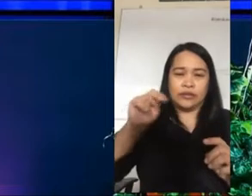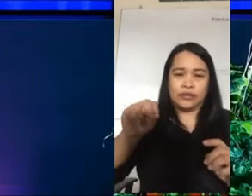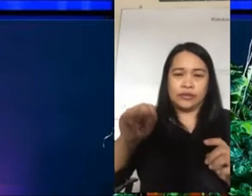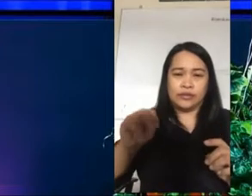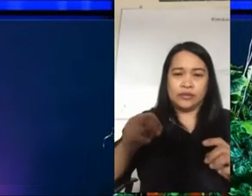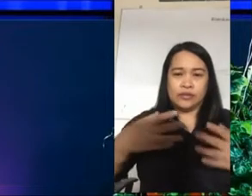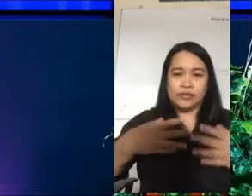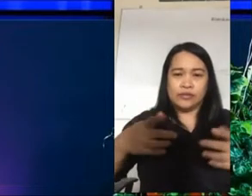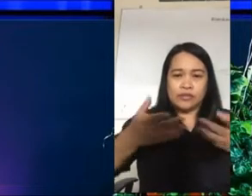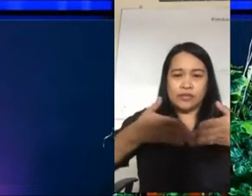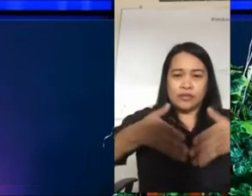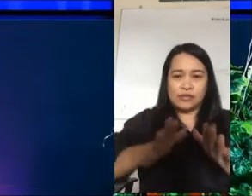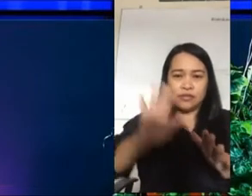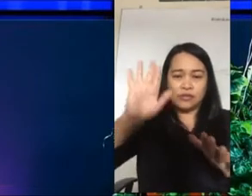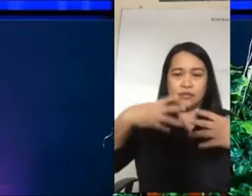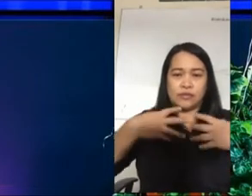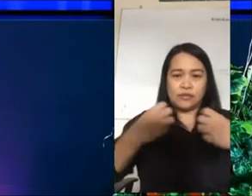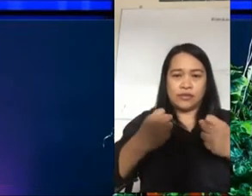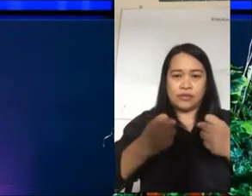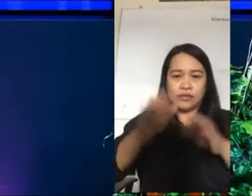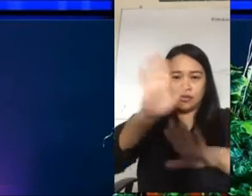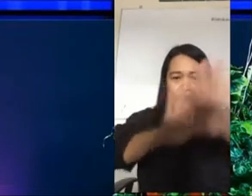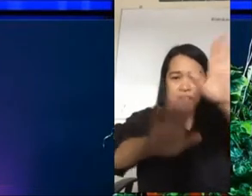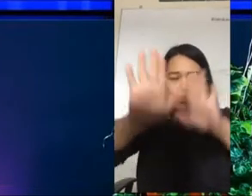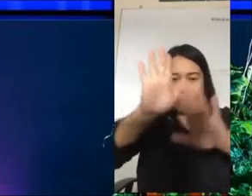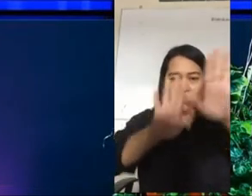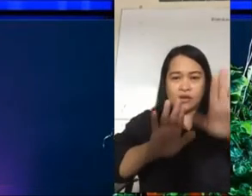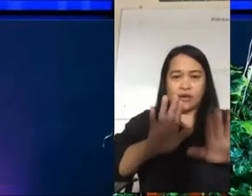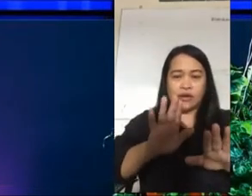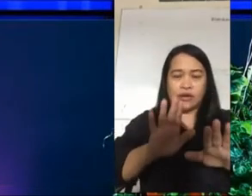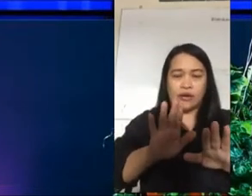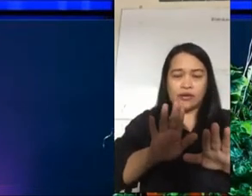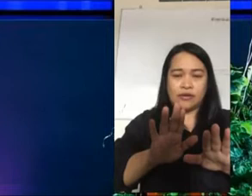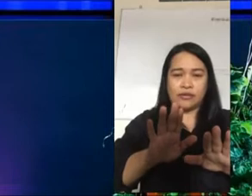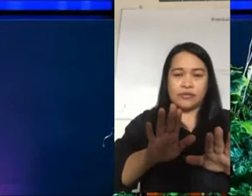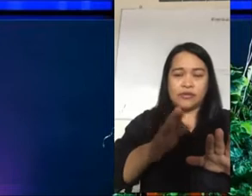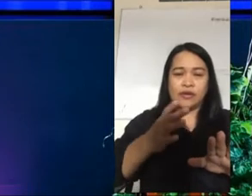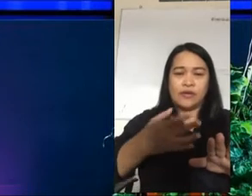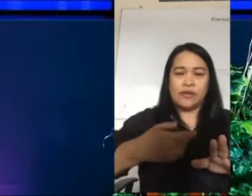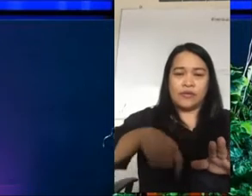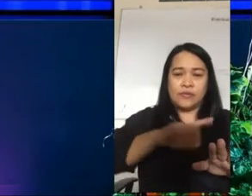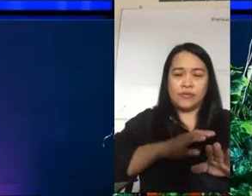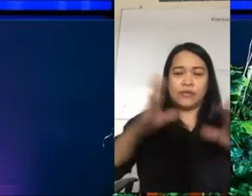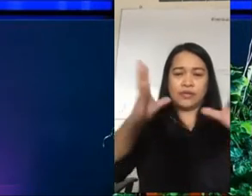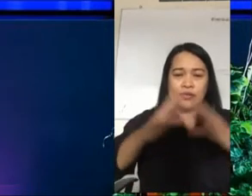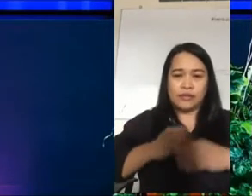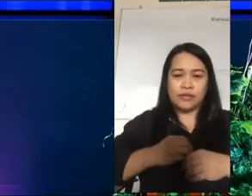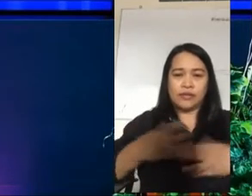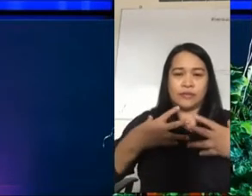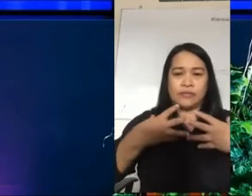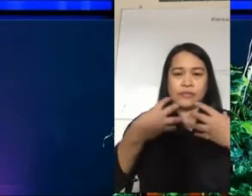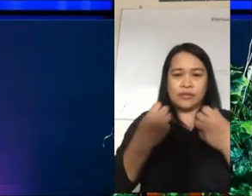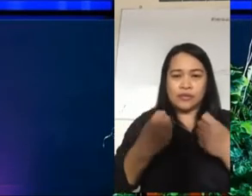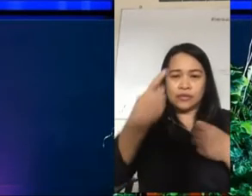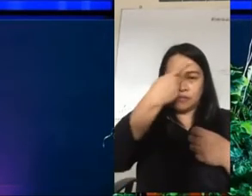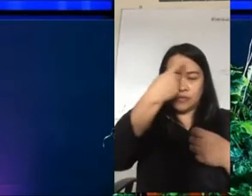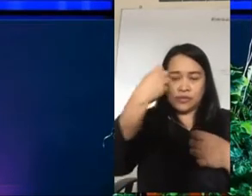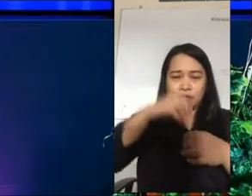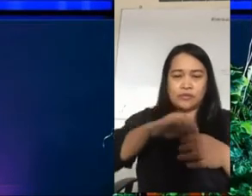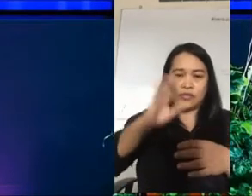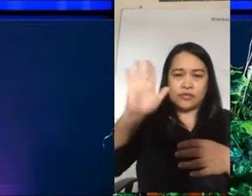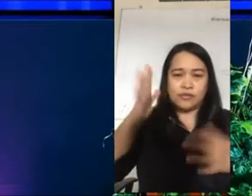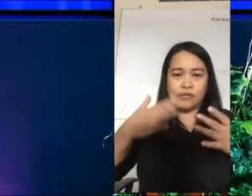be placed upon them in the name of Jesus. And we claim that healing, Lord. Salamat po dahil sa iyo laging may kasagutan at sa